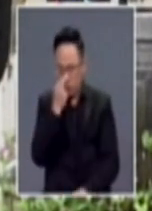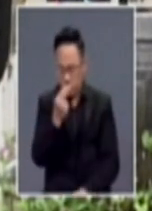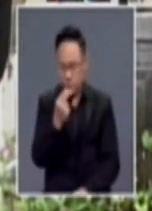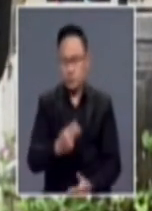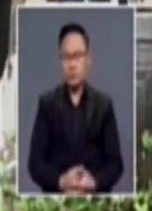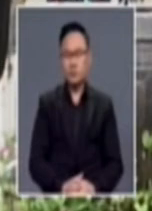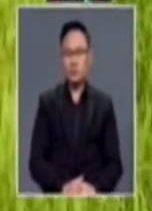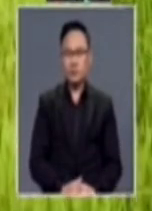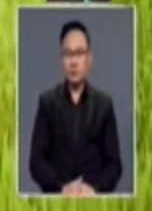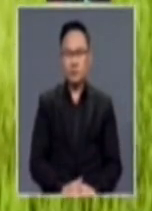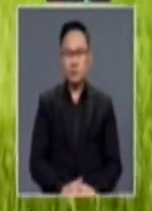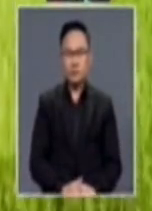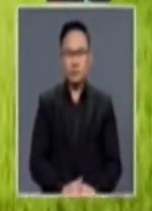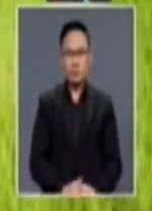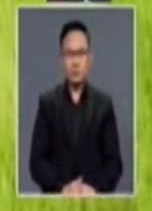ชมกันเลยค่ะ